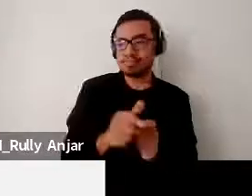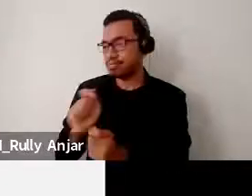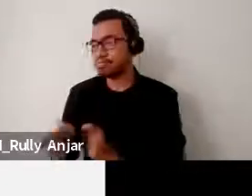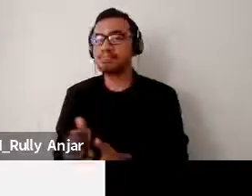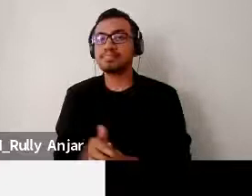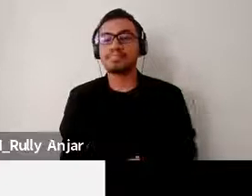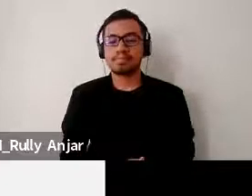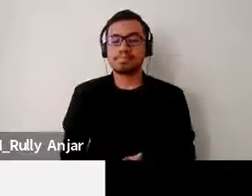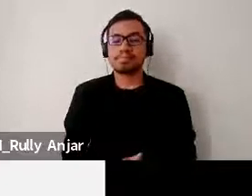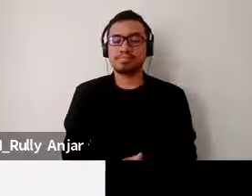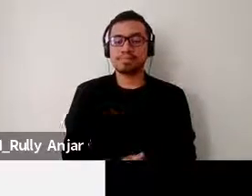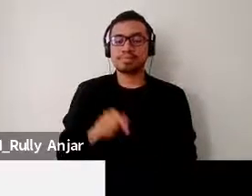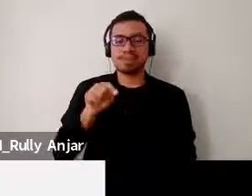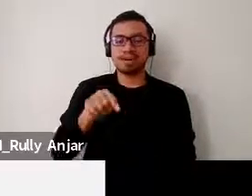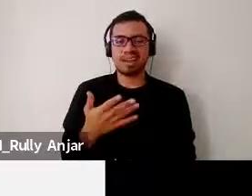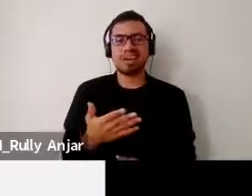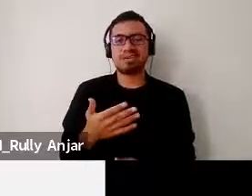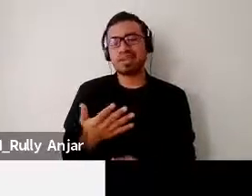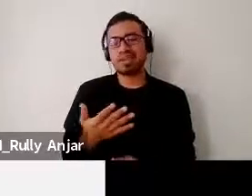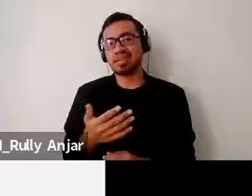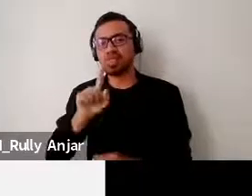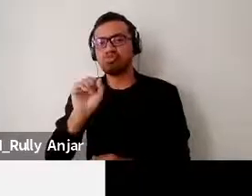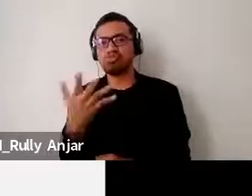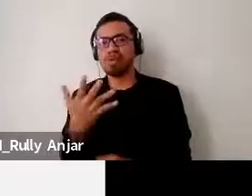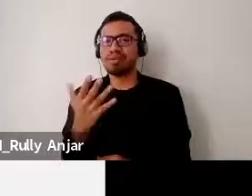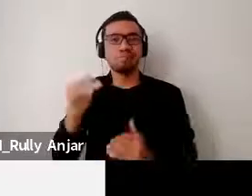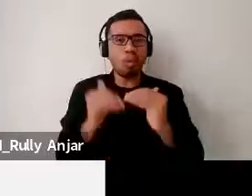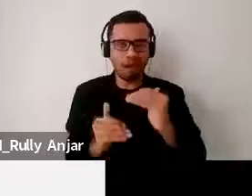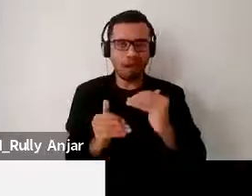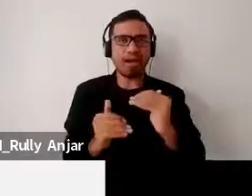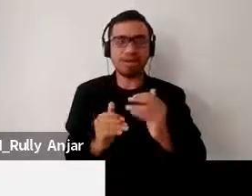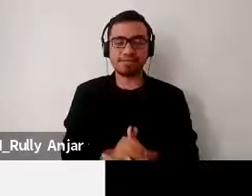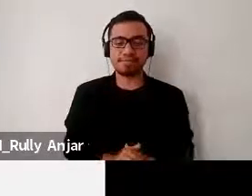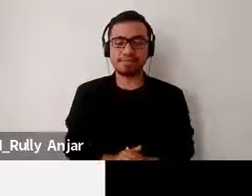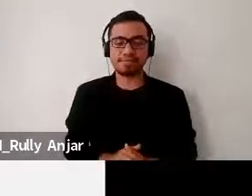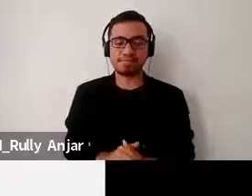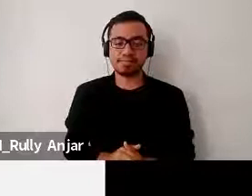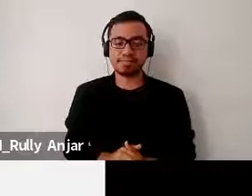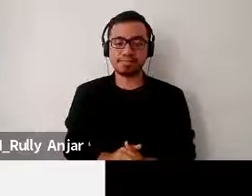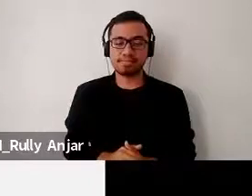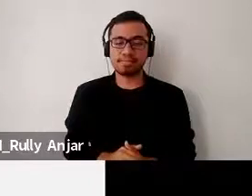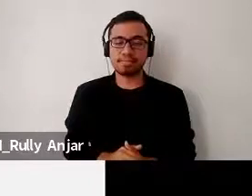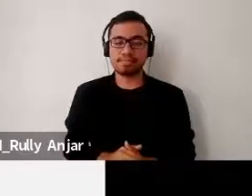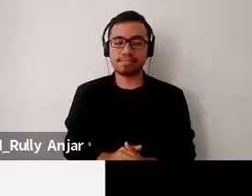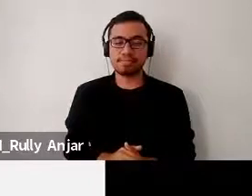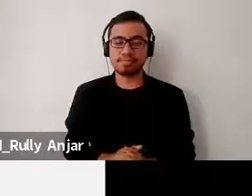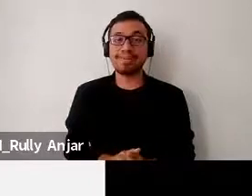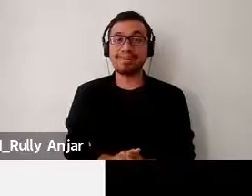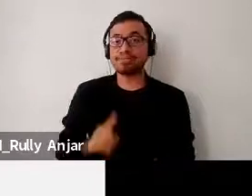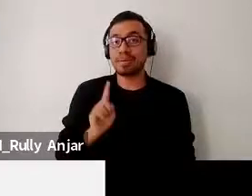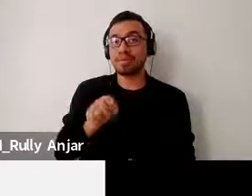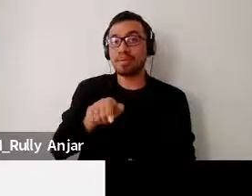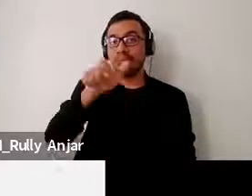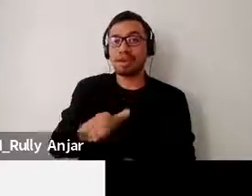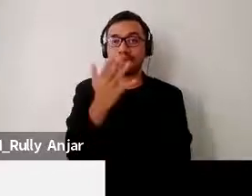saat ini, yang mungkin 1 juta aja nggak nyampe. Gitu. Padahal jumlah yang jumlah penduduk dengan disabilitas ini